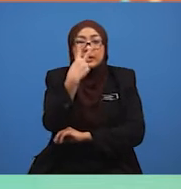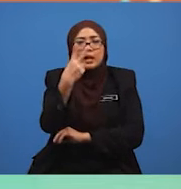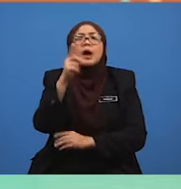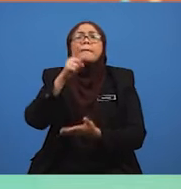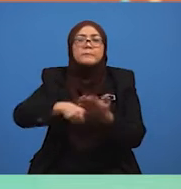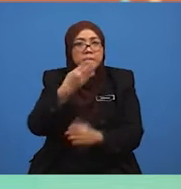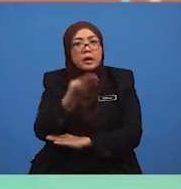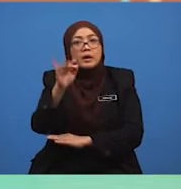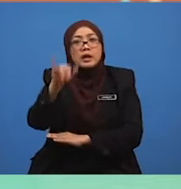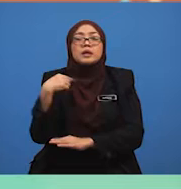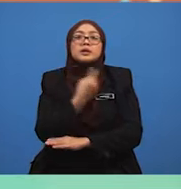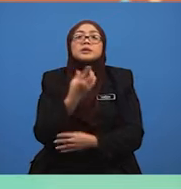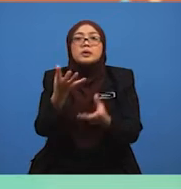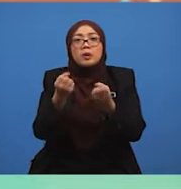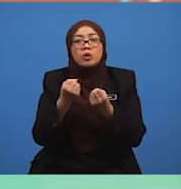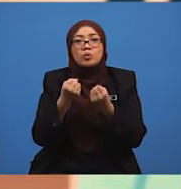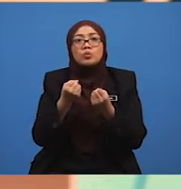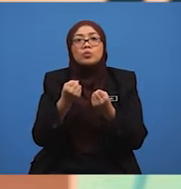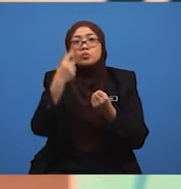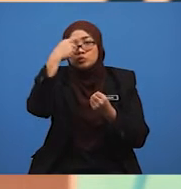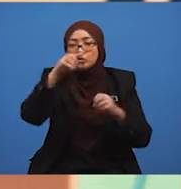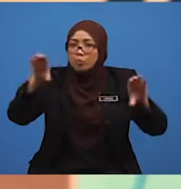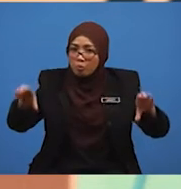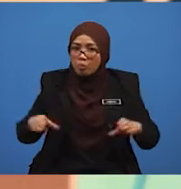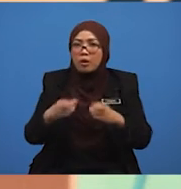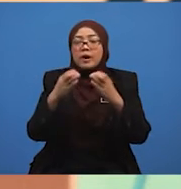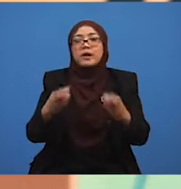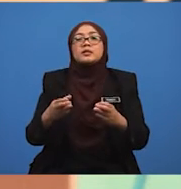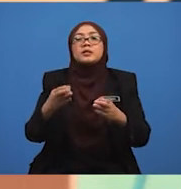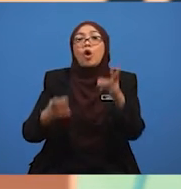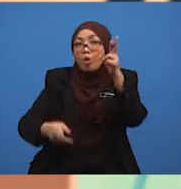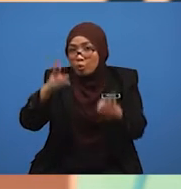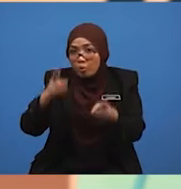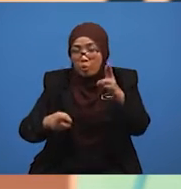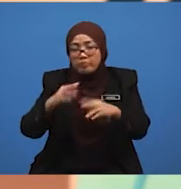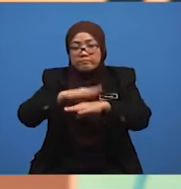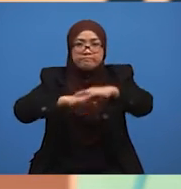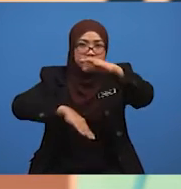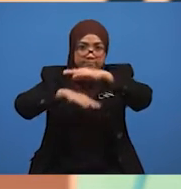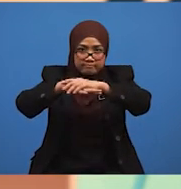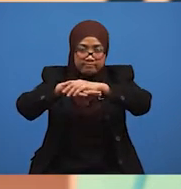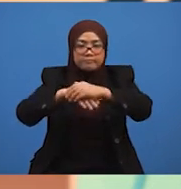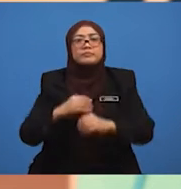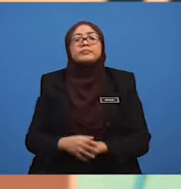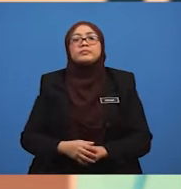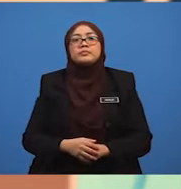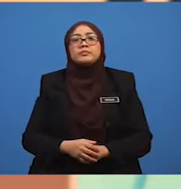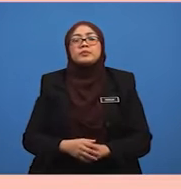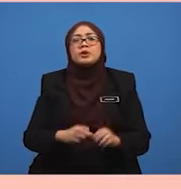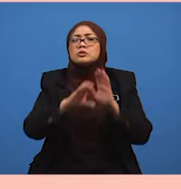yang diperlukan untuk ciptaan ini. Alat-alat yang diperlukan adalah seperti